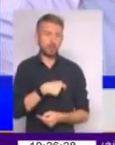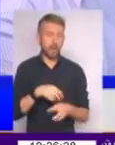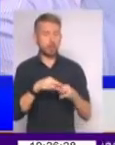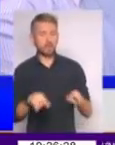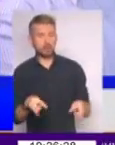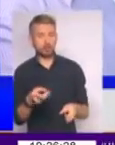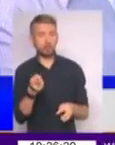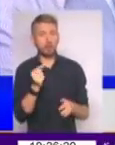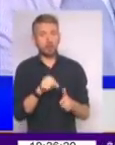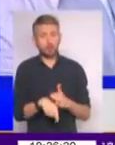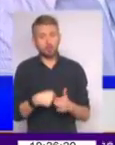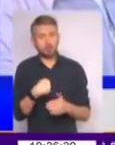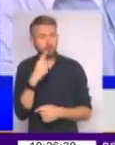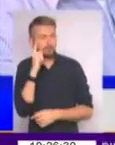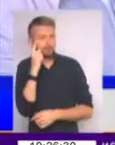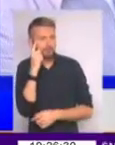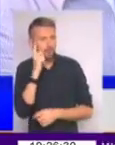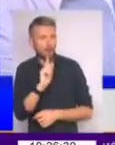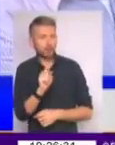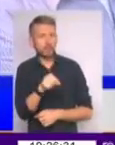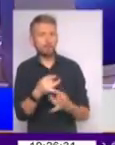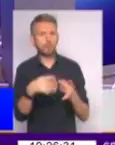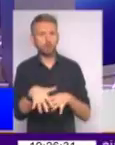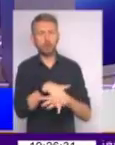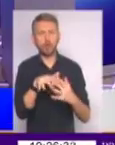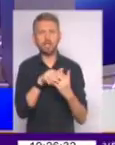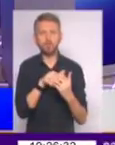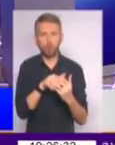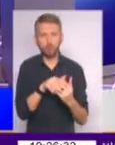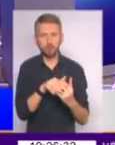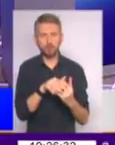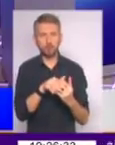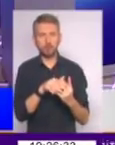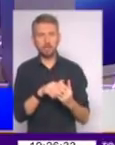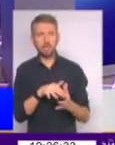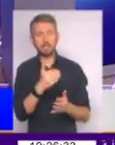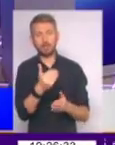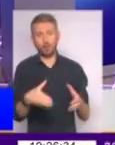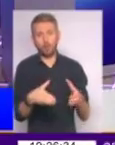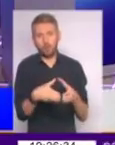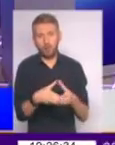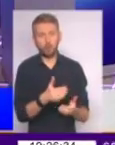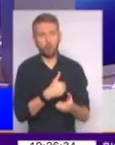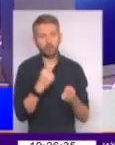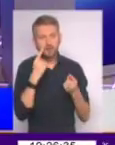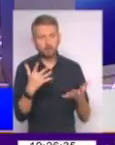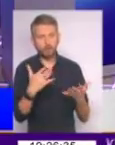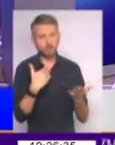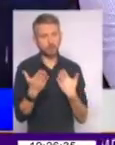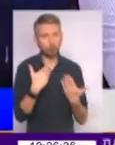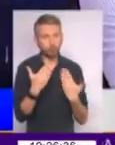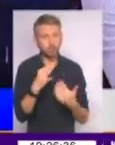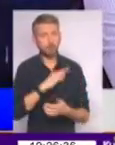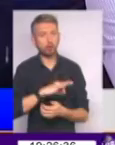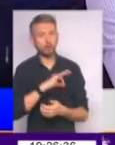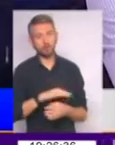очевидно, до мене скралася думка, що там просто Народний фронт, тобто Яценюк і компанія, хоче з'ясувати стосунки,